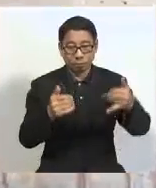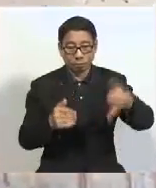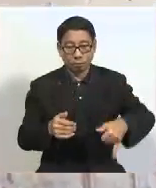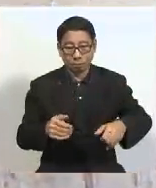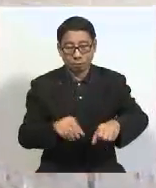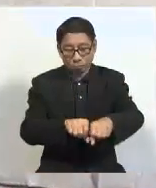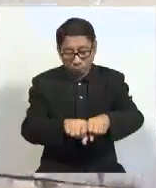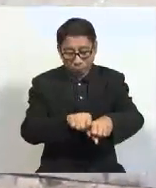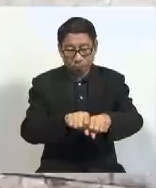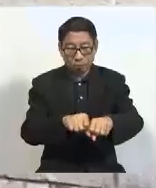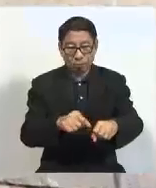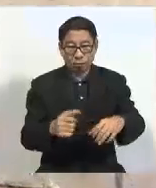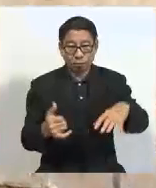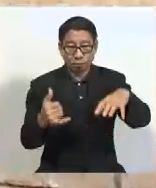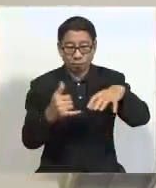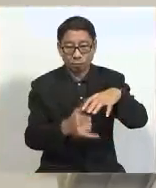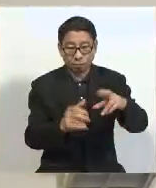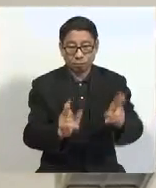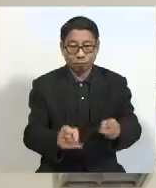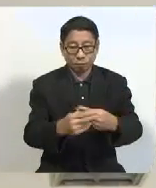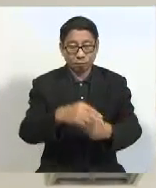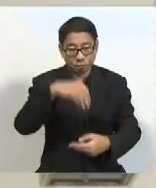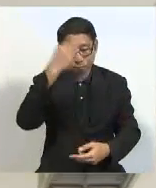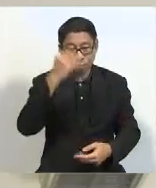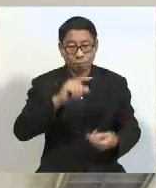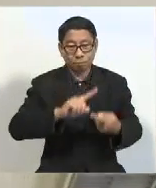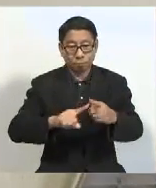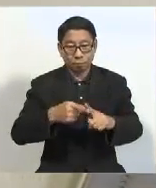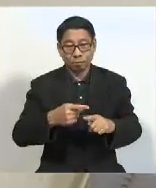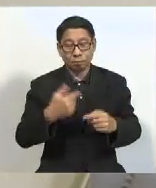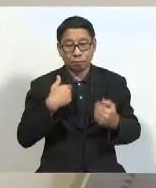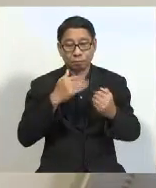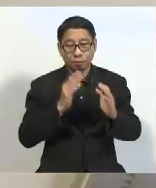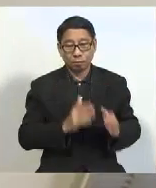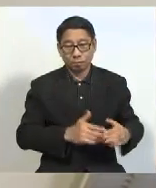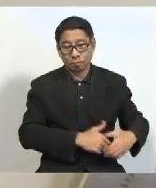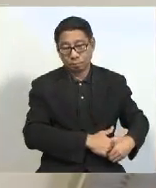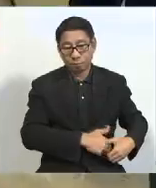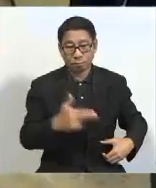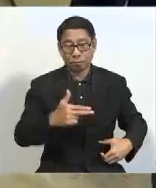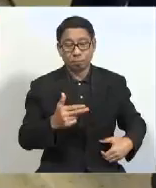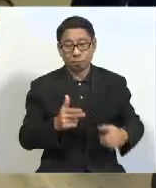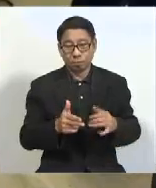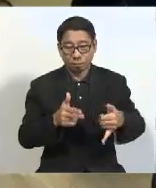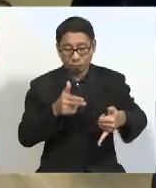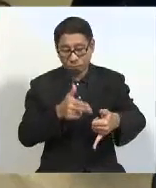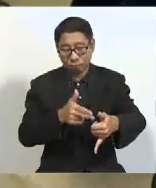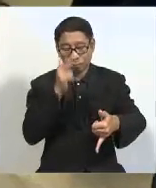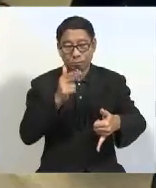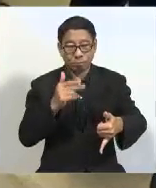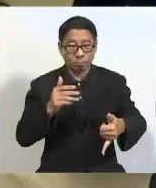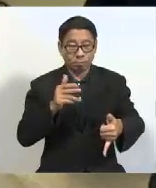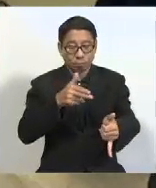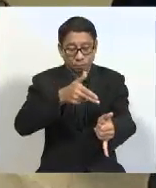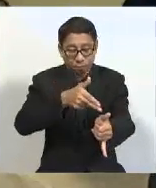งถอดรองเท้าเพื่อที่จะเข้าไปในห้องเรียนแต่ถูกเพื่อนร่วมชั้นซึ่งเป็นผู้ก่อเหตุนี่แหละค่ะใช้อาวุธปืนจ่อยิงบริเว